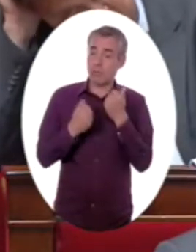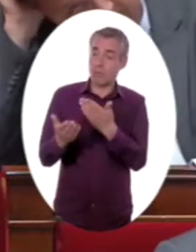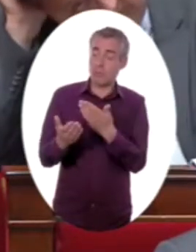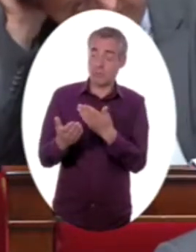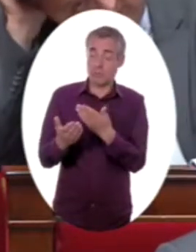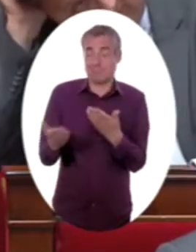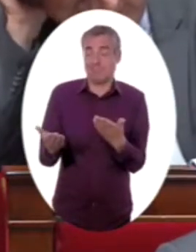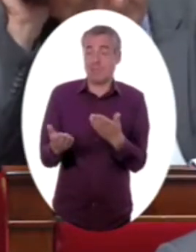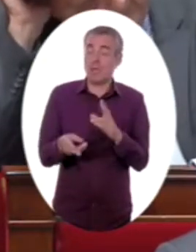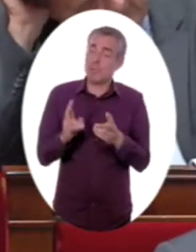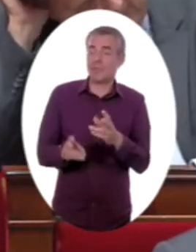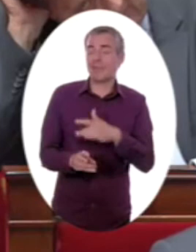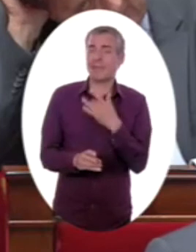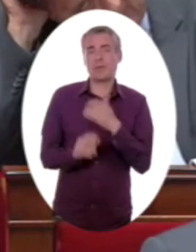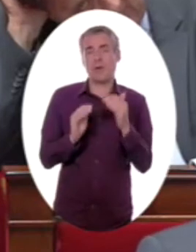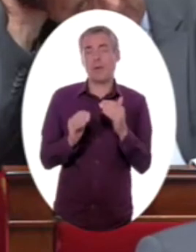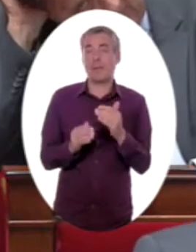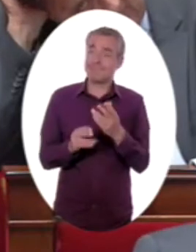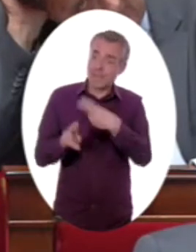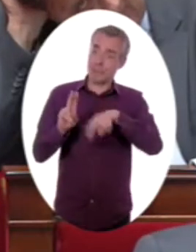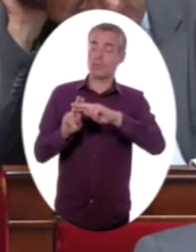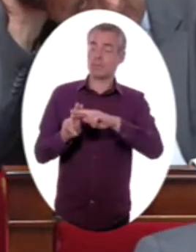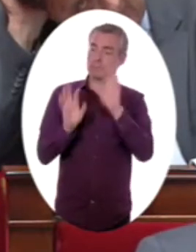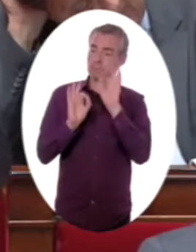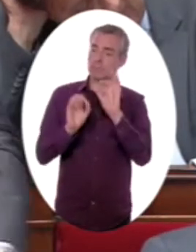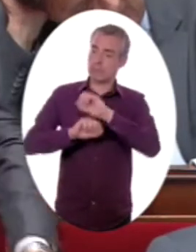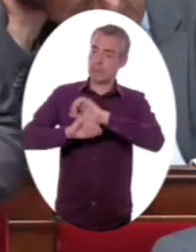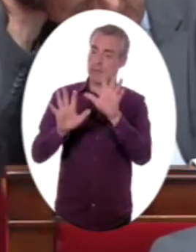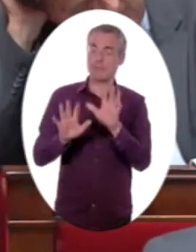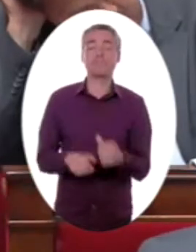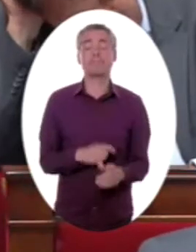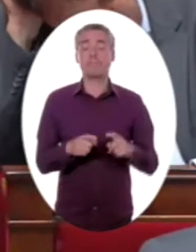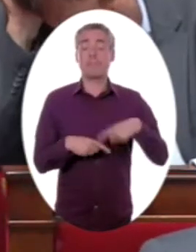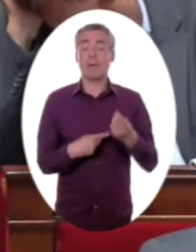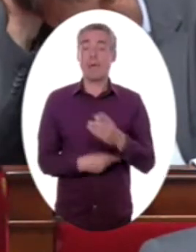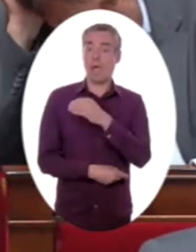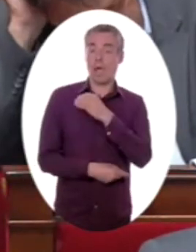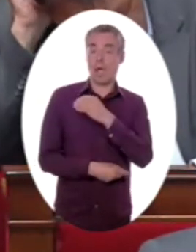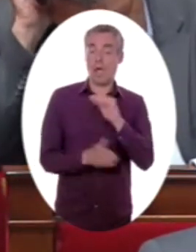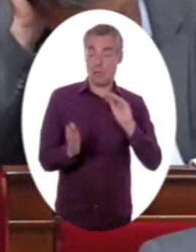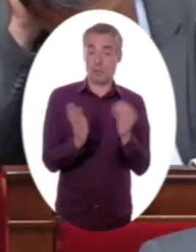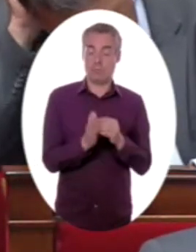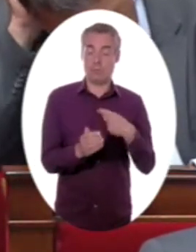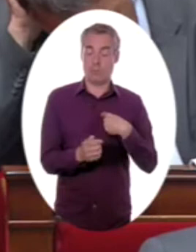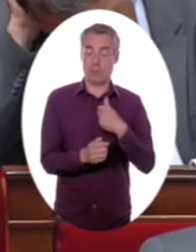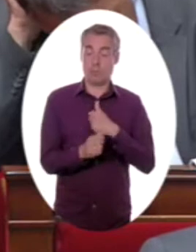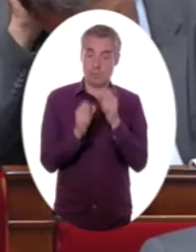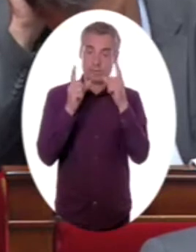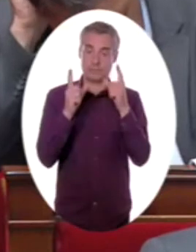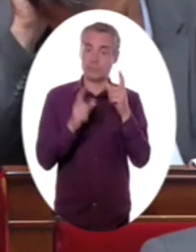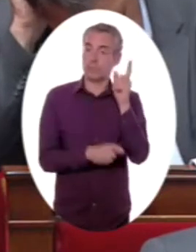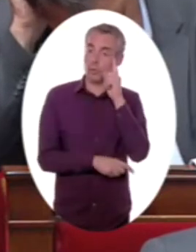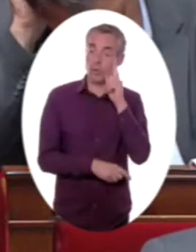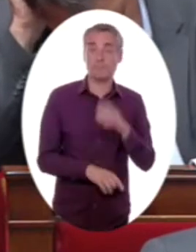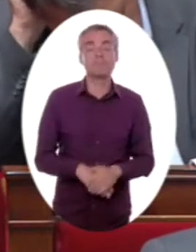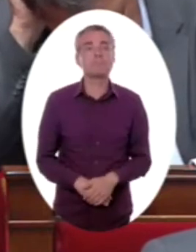un début d'argumentation, ce serait bien d'avoir une parole en face. Ensuite, sur cet amendement, je suis quand même très surpris, parce que honnêtement, c'est